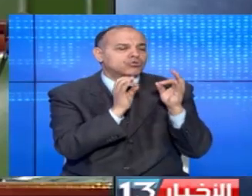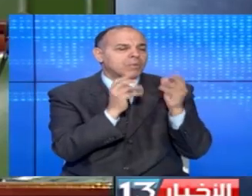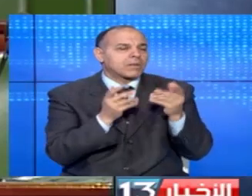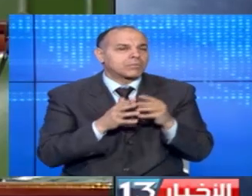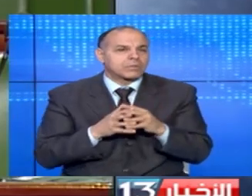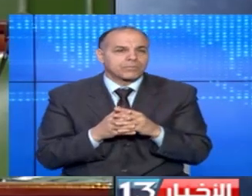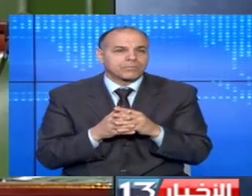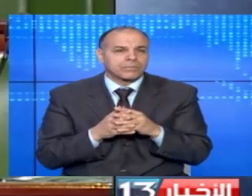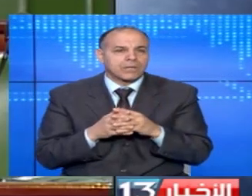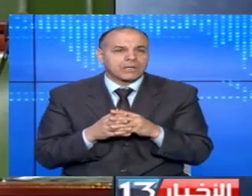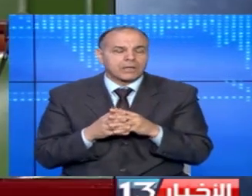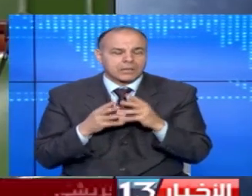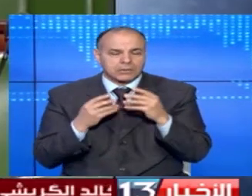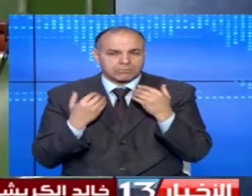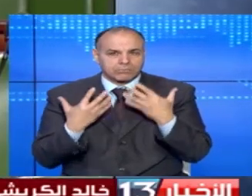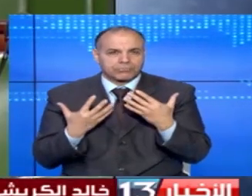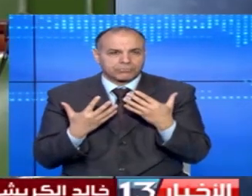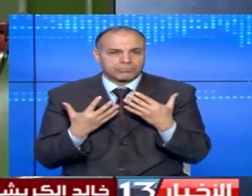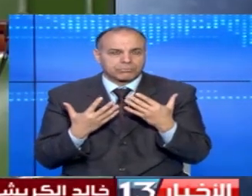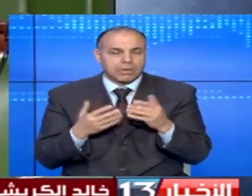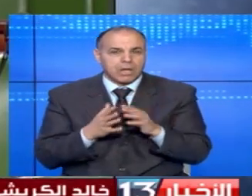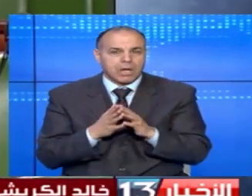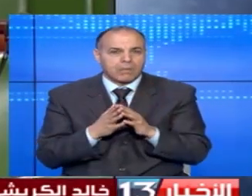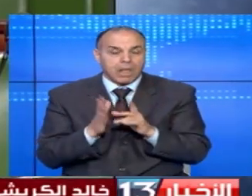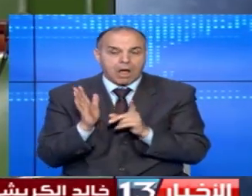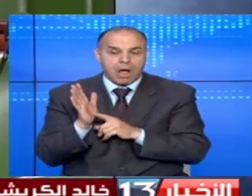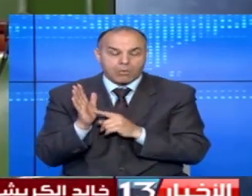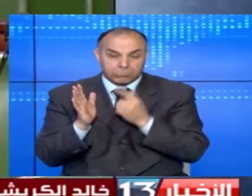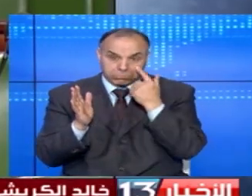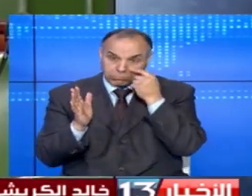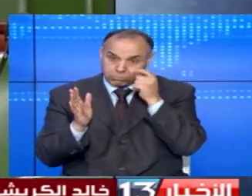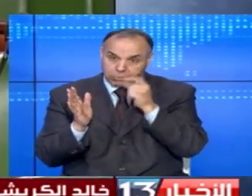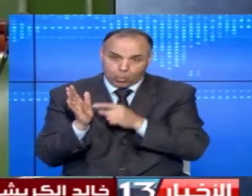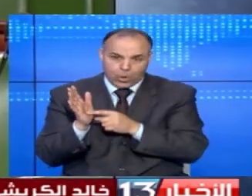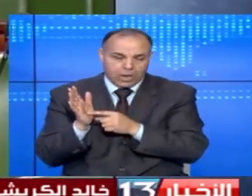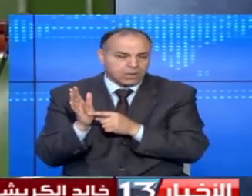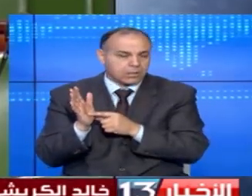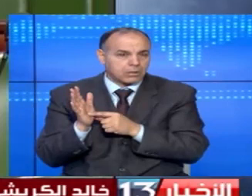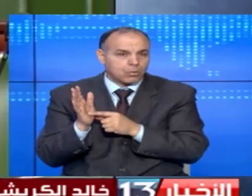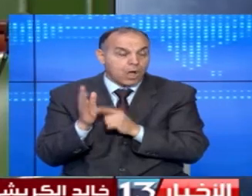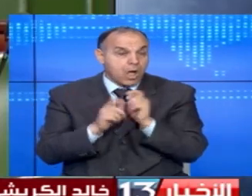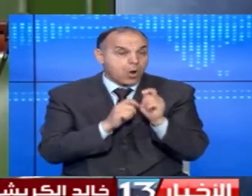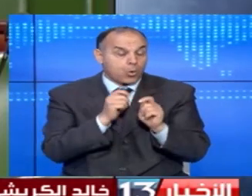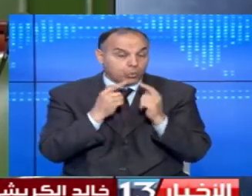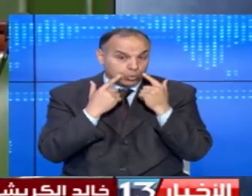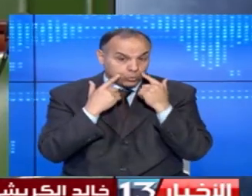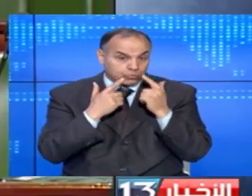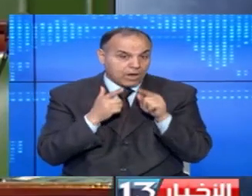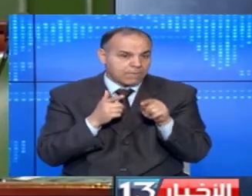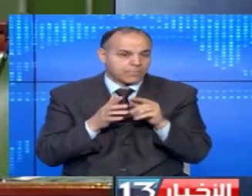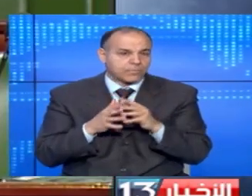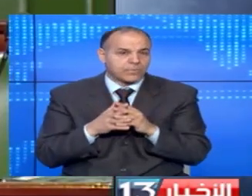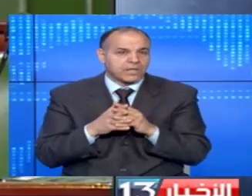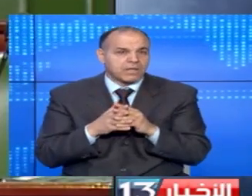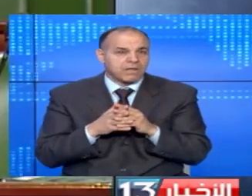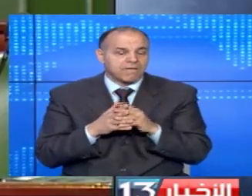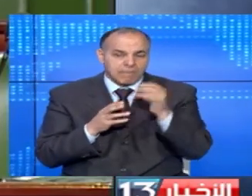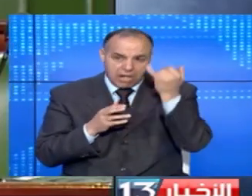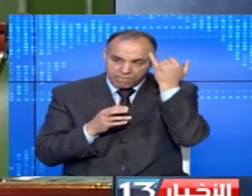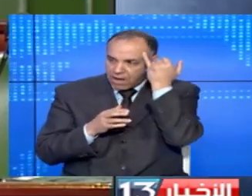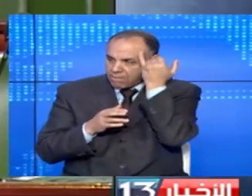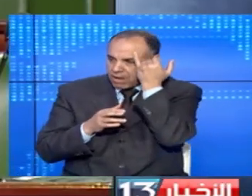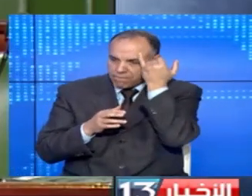محطات من مثل هذه القوانين ومثل هذه القروض وهناك بوادر ل